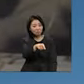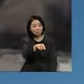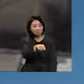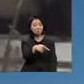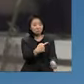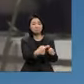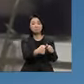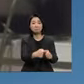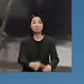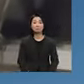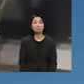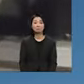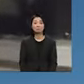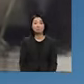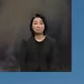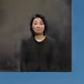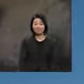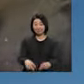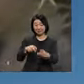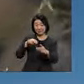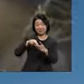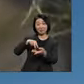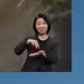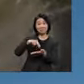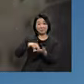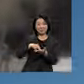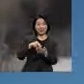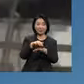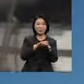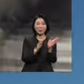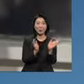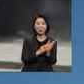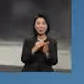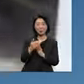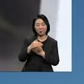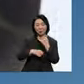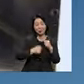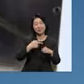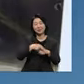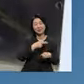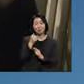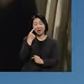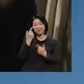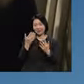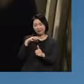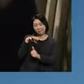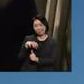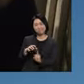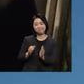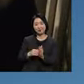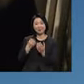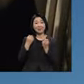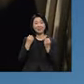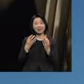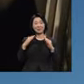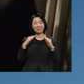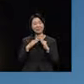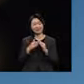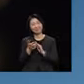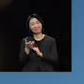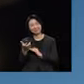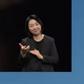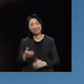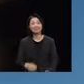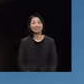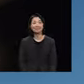반에 나섰습니다 센터는 소독을 친 수의사의 필수적인 검사였고 바오의 상태는 건강하다 이렇게 해명했습니다 바오는 한 달간